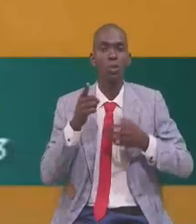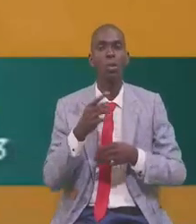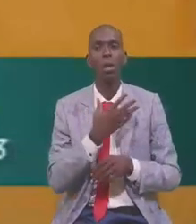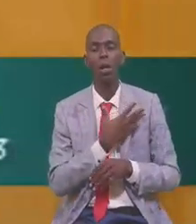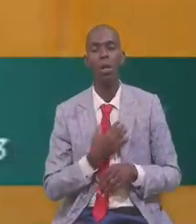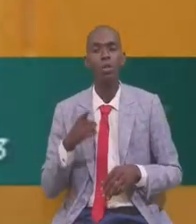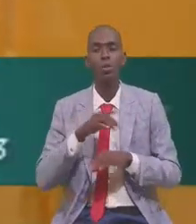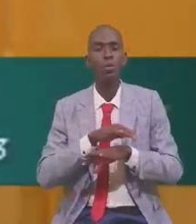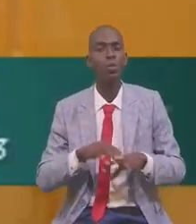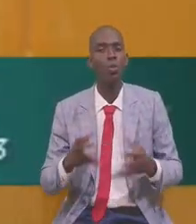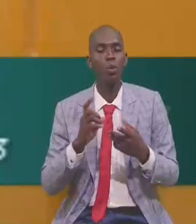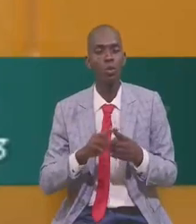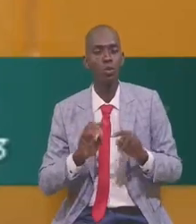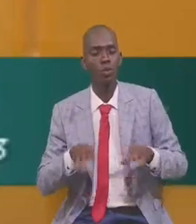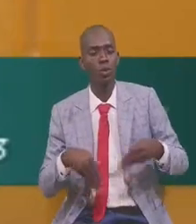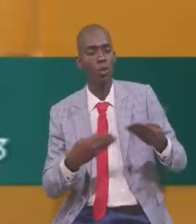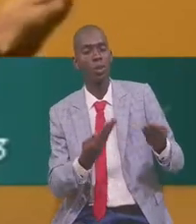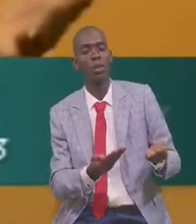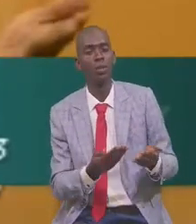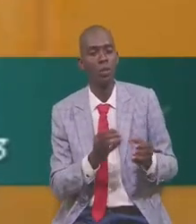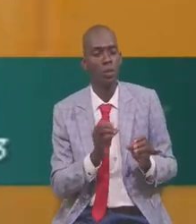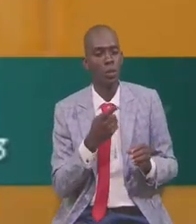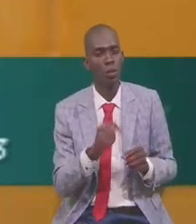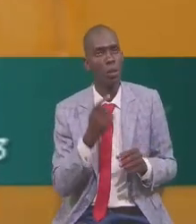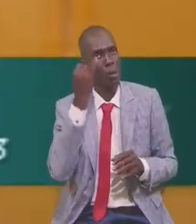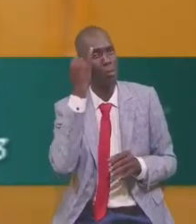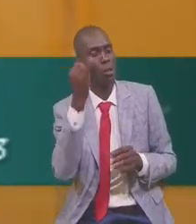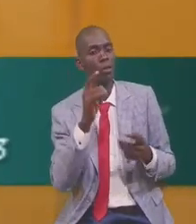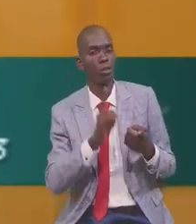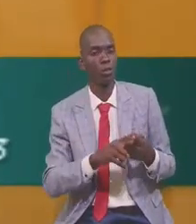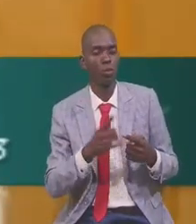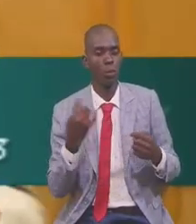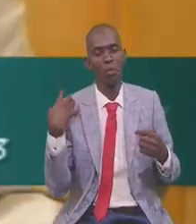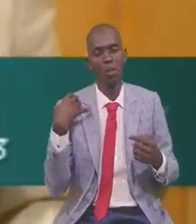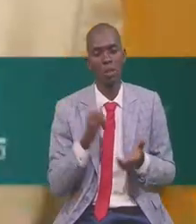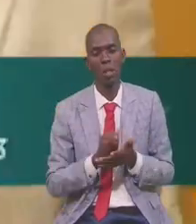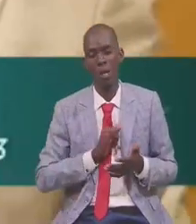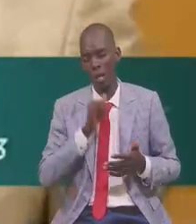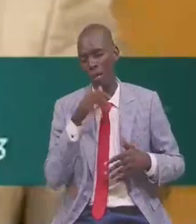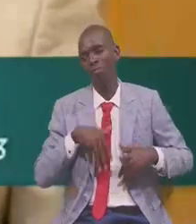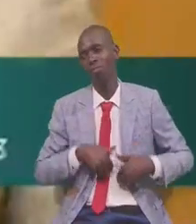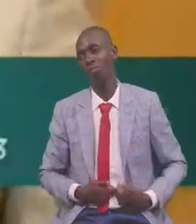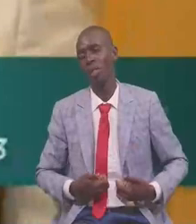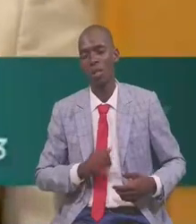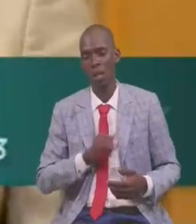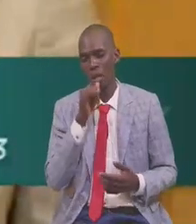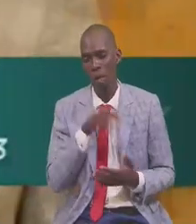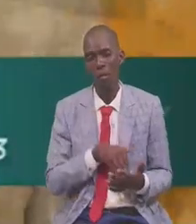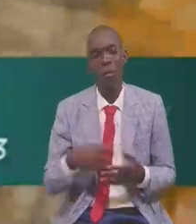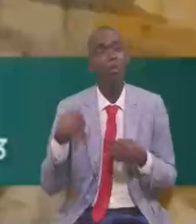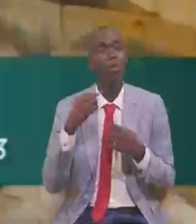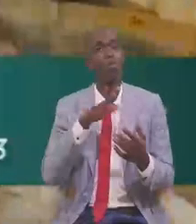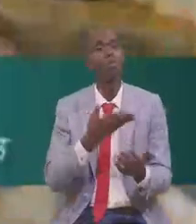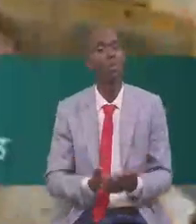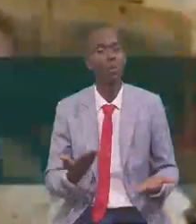Et tu ne veux pas donner l'idée pour dire, ah, tu étais fatigué. Après tout, tu es épuisé. Depuis que nous sommes venus